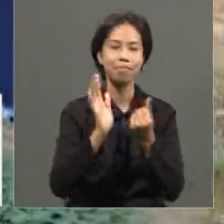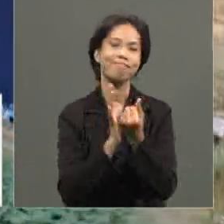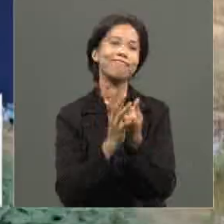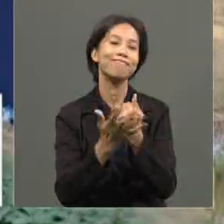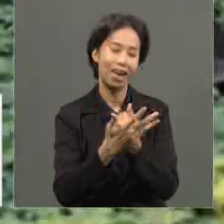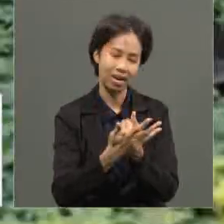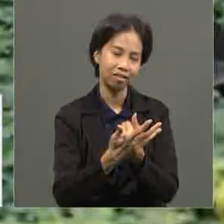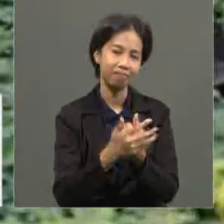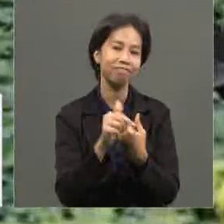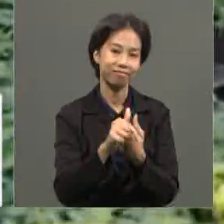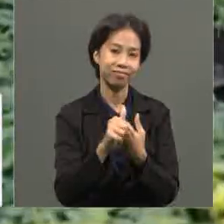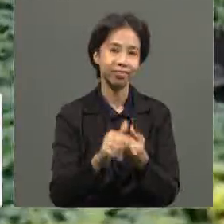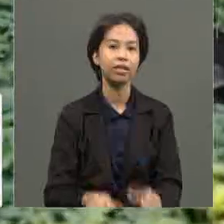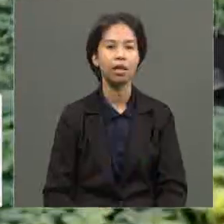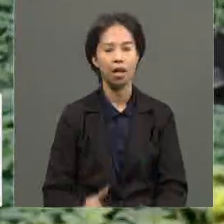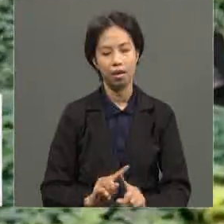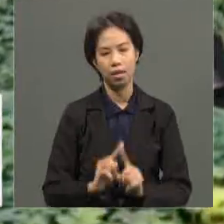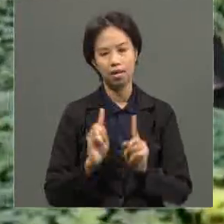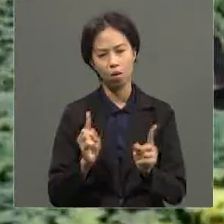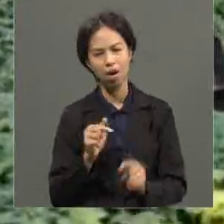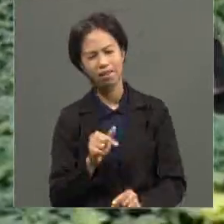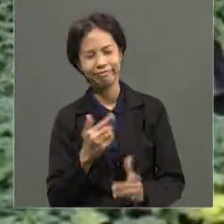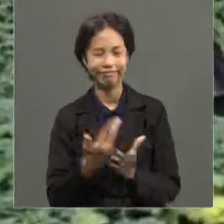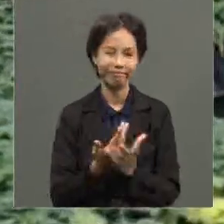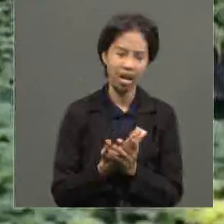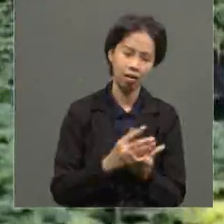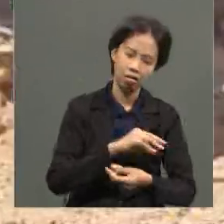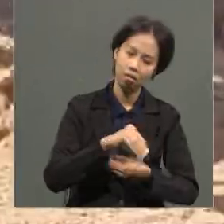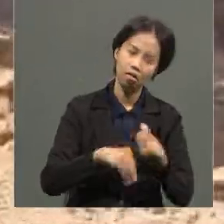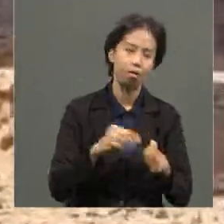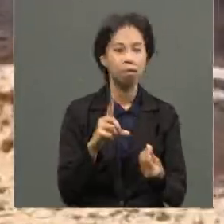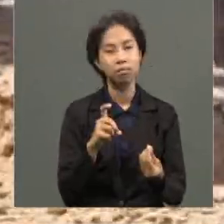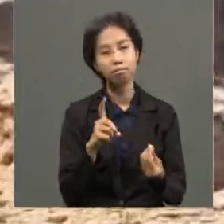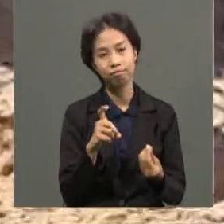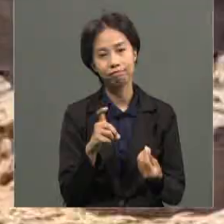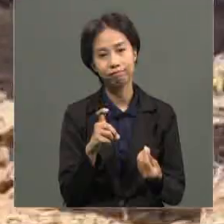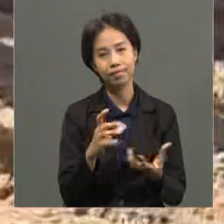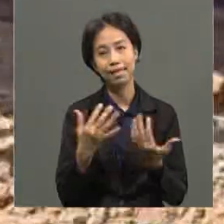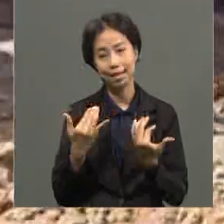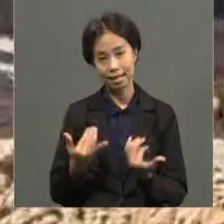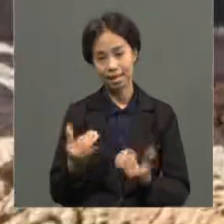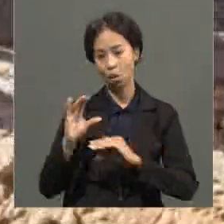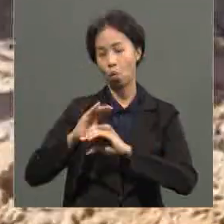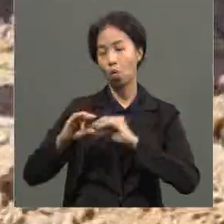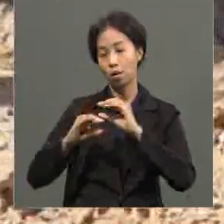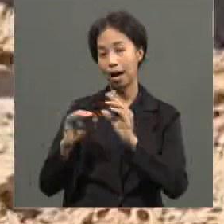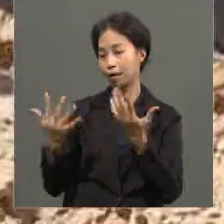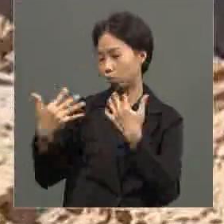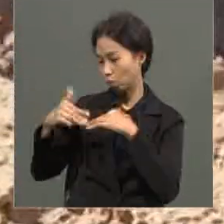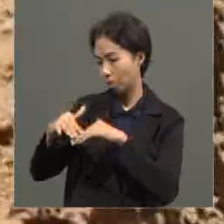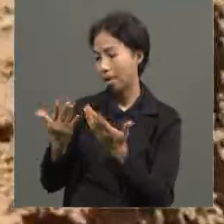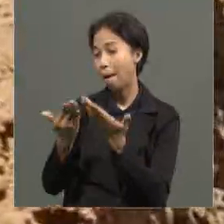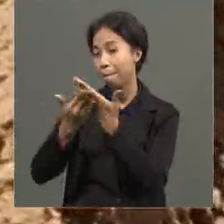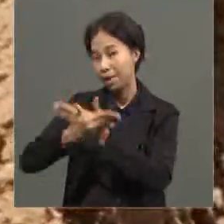สมุนไพรเป็นหลักกันแต่ก็ไม่สามารถสร้างรายได้ให้เพียงพอหลังจากที่เข้าร่วมโครงการแล้วก็หันมาปลูกดอกดาว